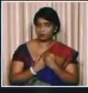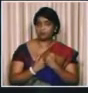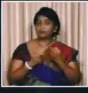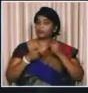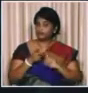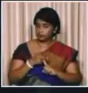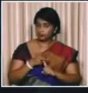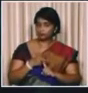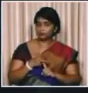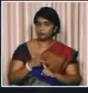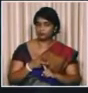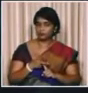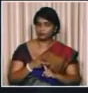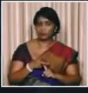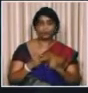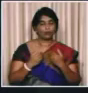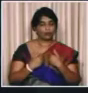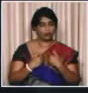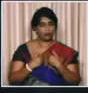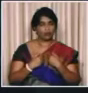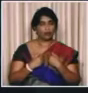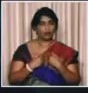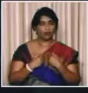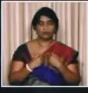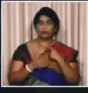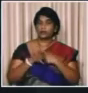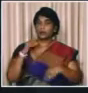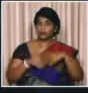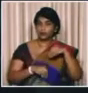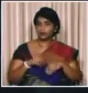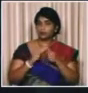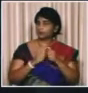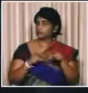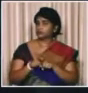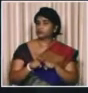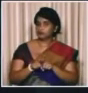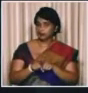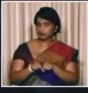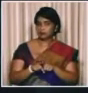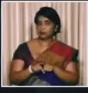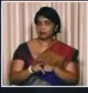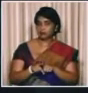ඊළඟ අපි දේශපාලන ව්‍යාපාරයක් හැටියට